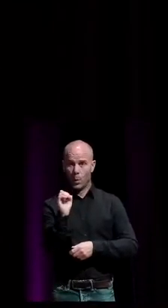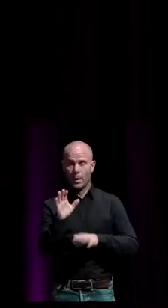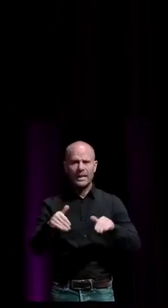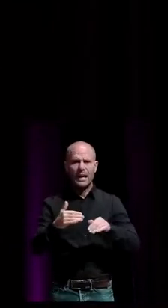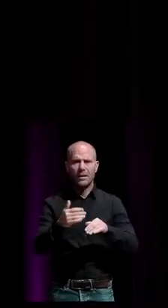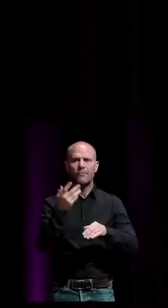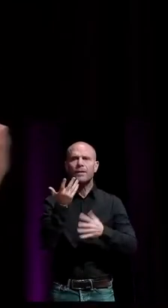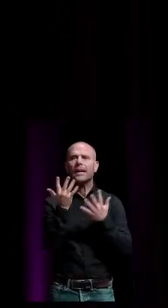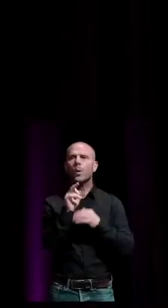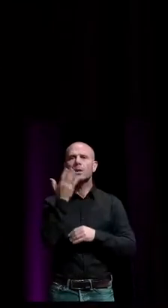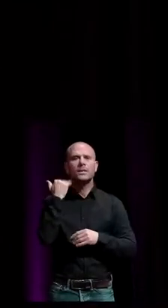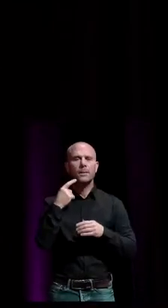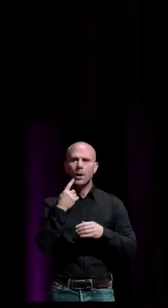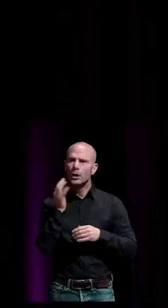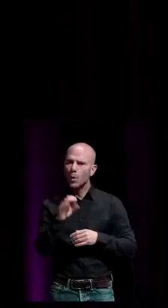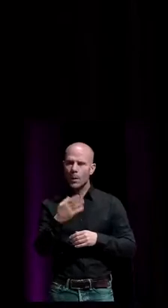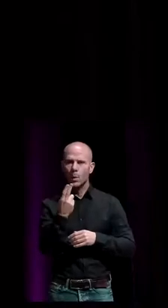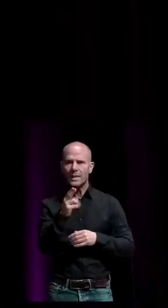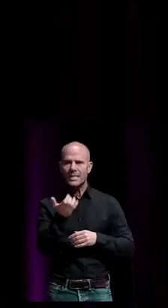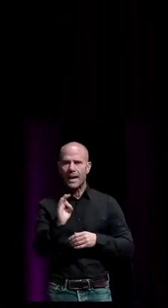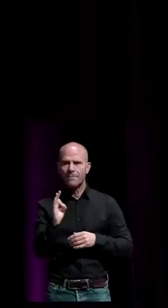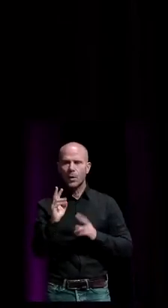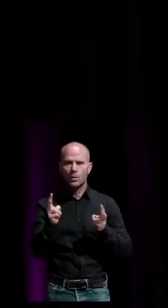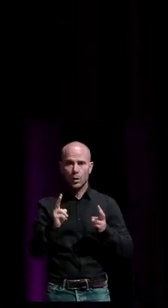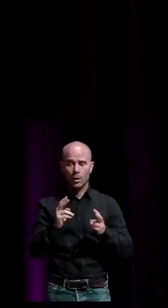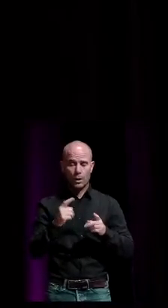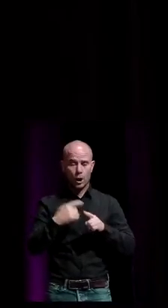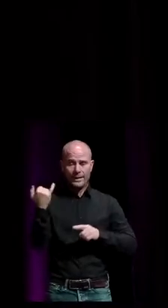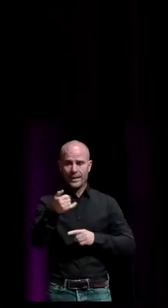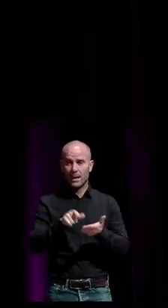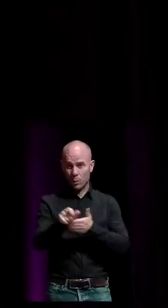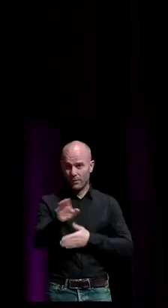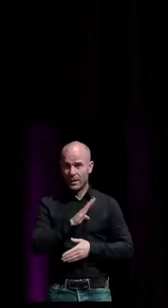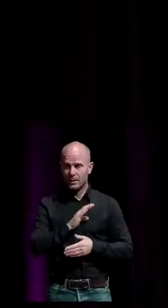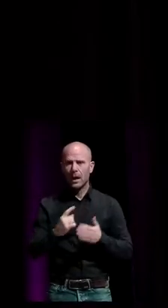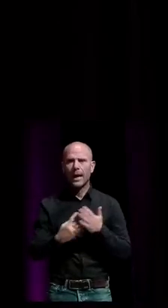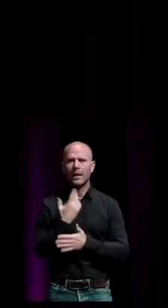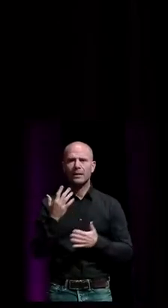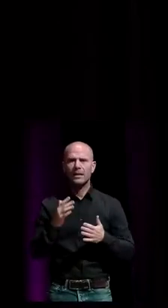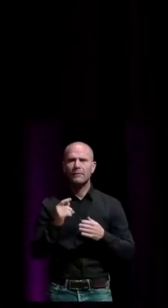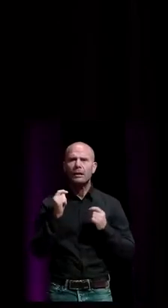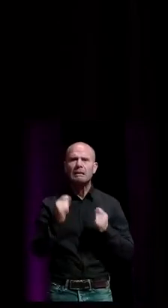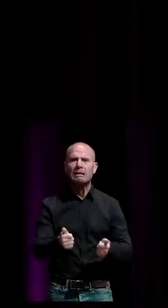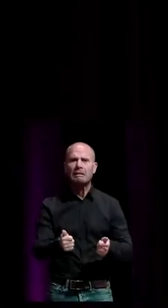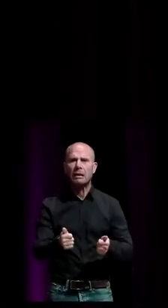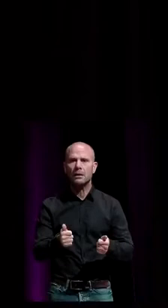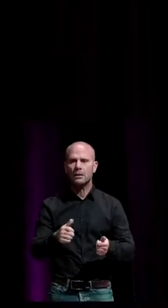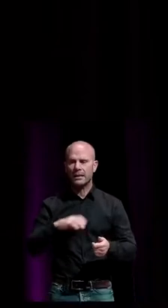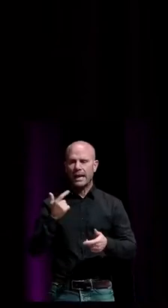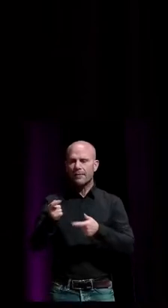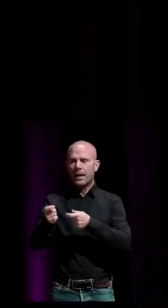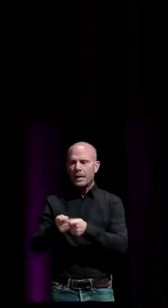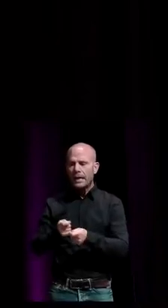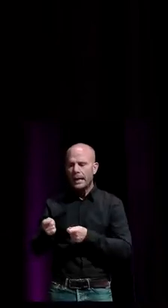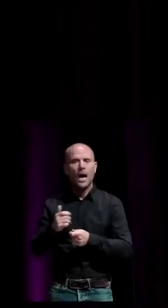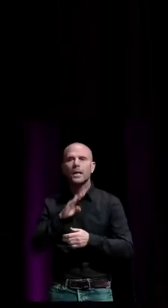sedan. Och UNICEF har sagt, och det sägs tydligt i den här rapporten också. Det händer för lite. Självreglering räcker